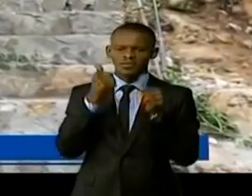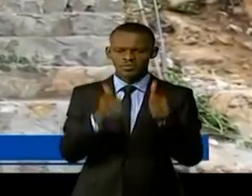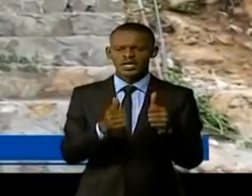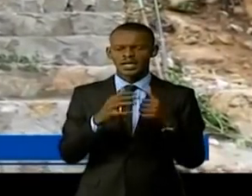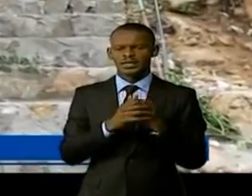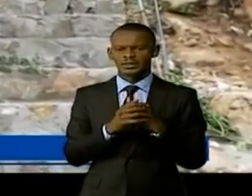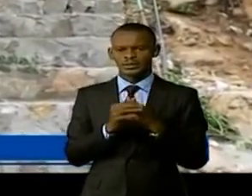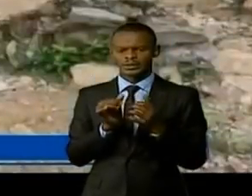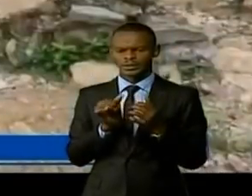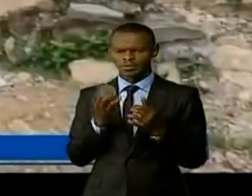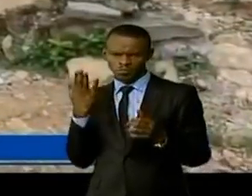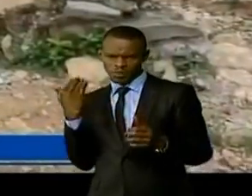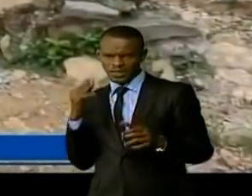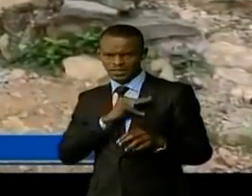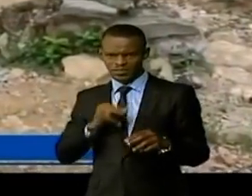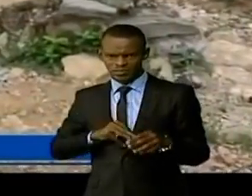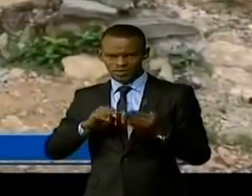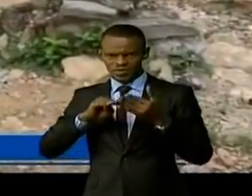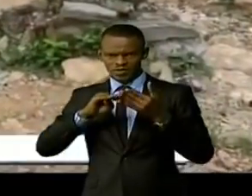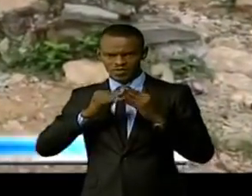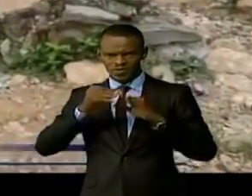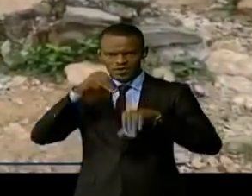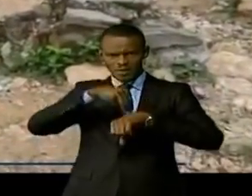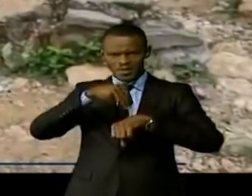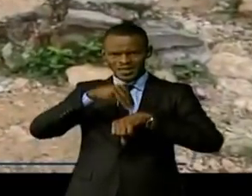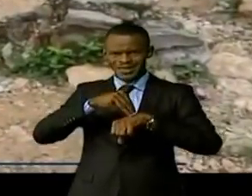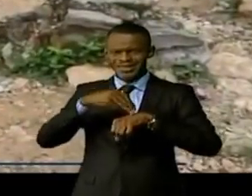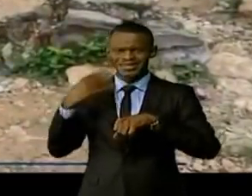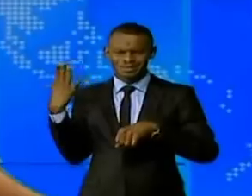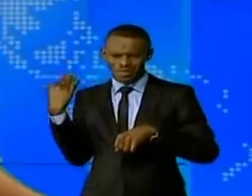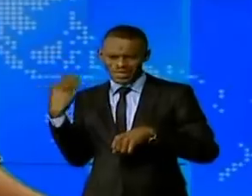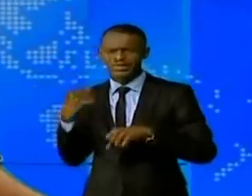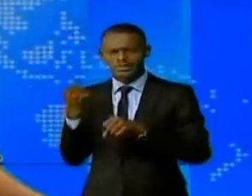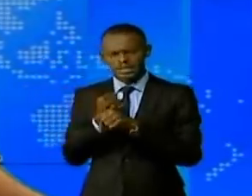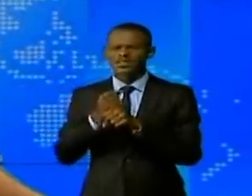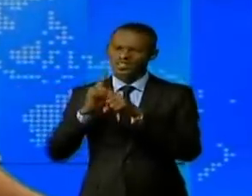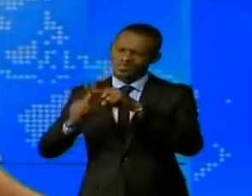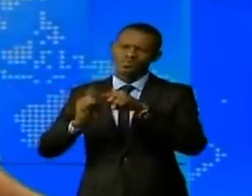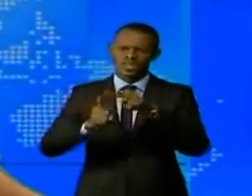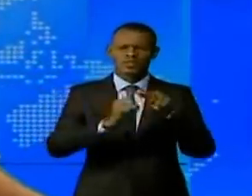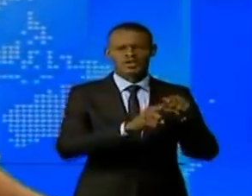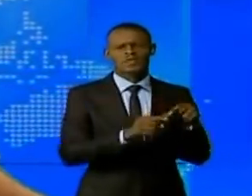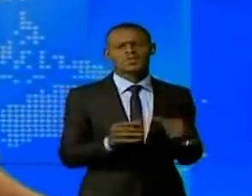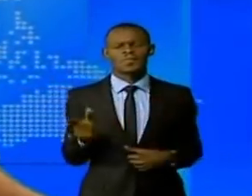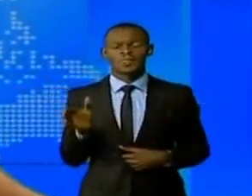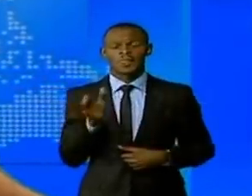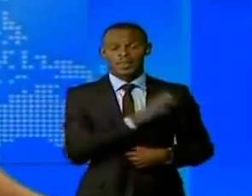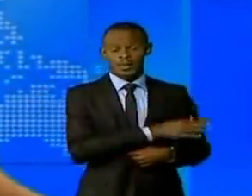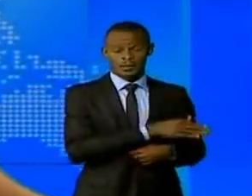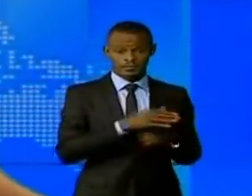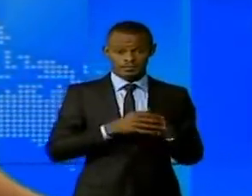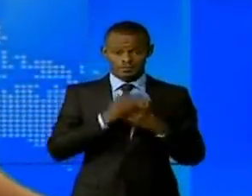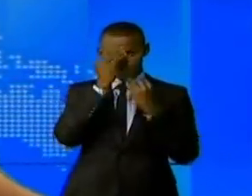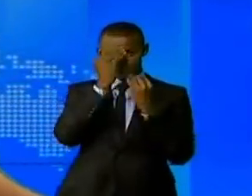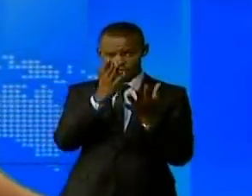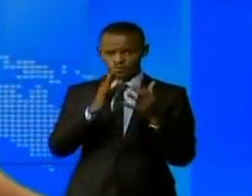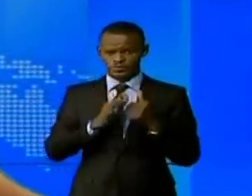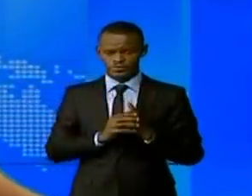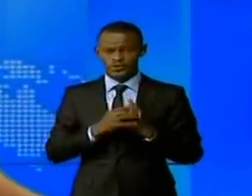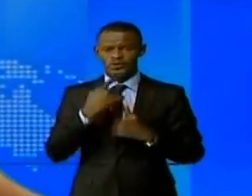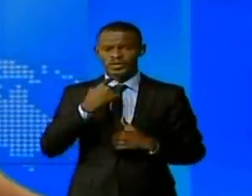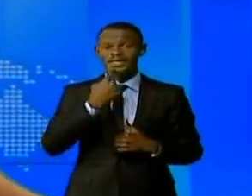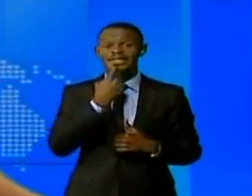aider la population à accéder facilement dans ces quartiers enclavés. Je vous le disais au sommaire, l'Institut